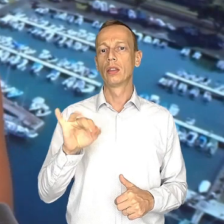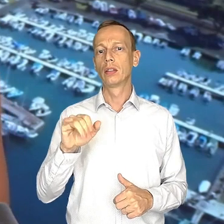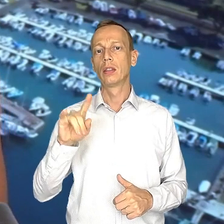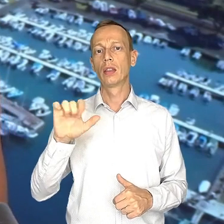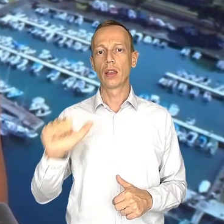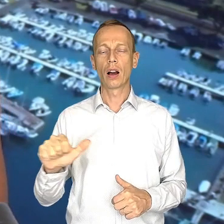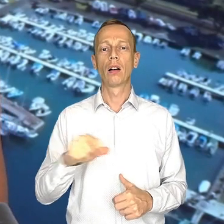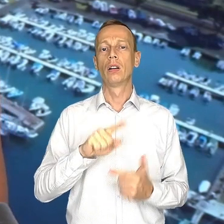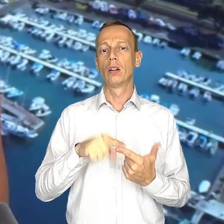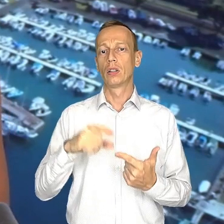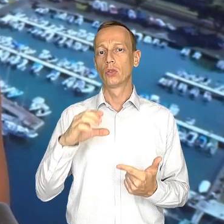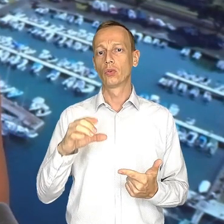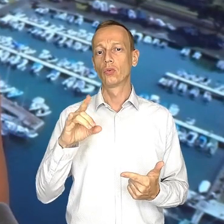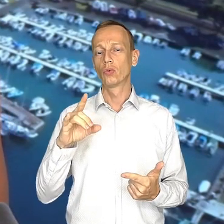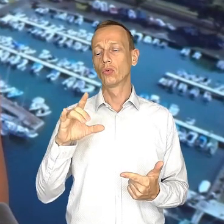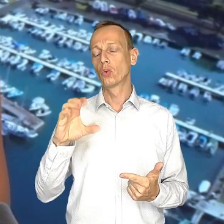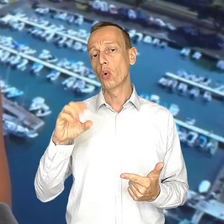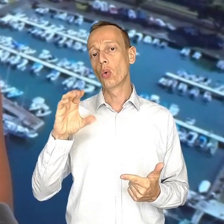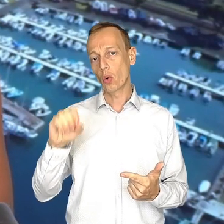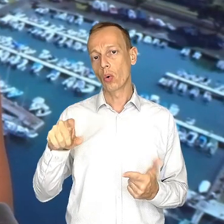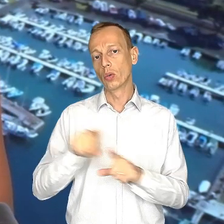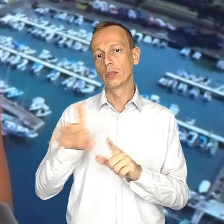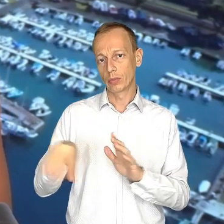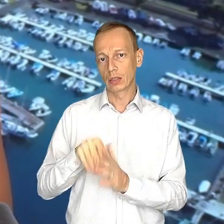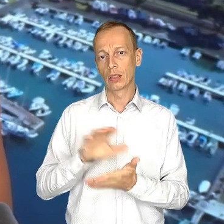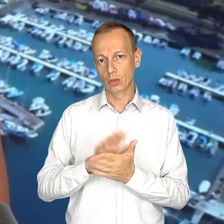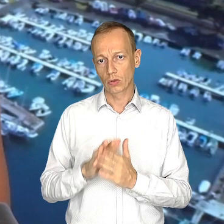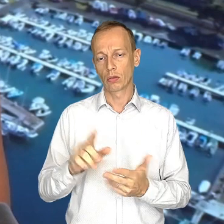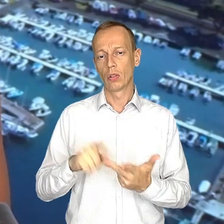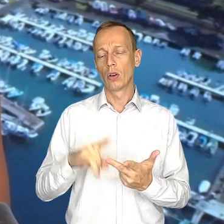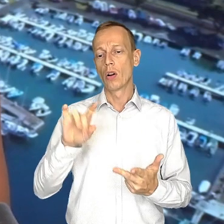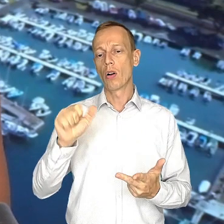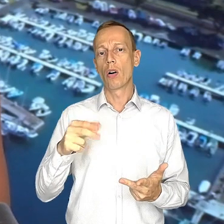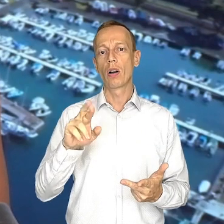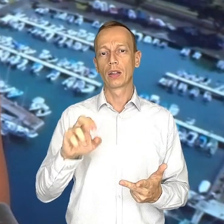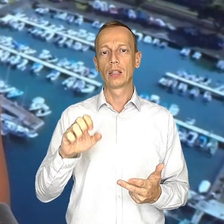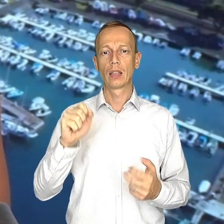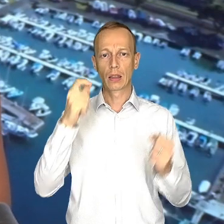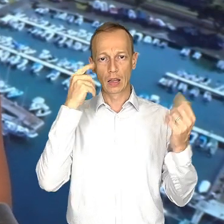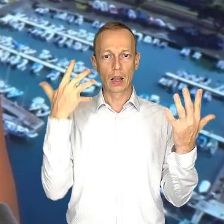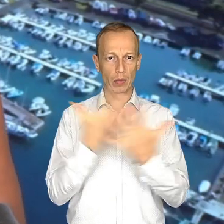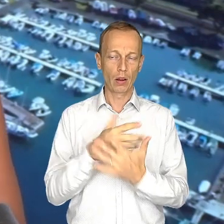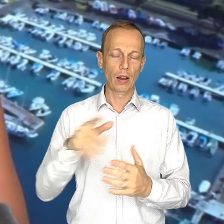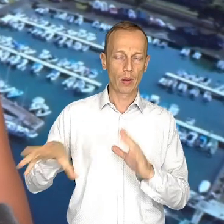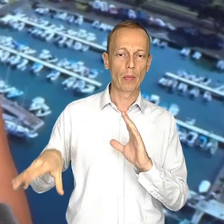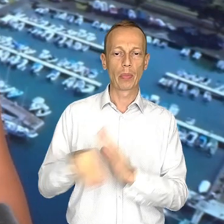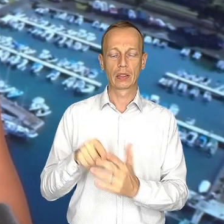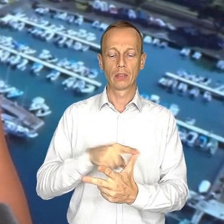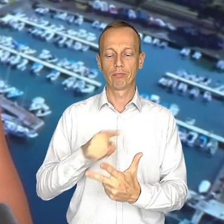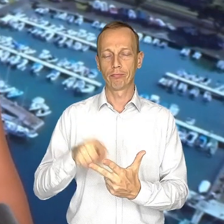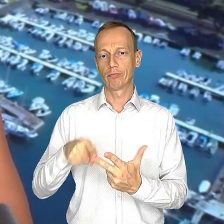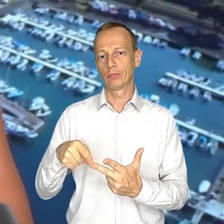Matahotu. Chantrel Hawata Di Coco, membre de cette association également. Et Henriette Camia, représentante non-voyante au